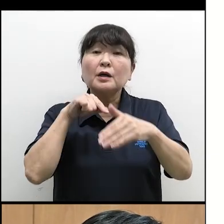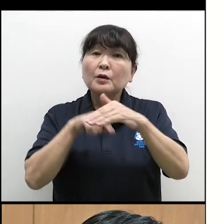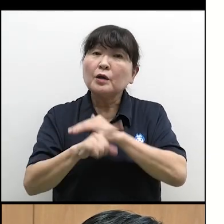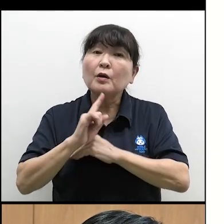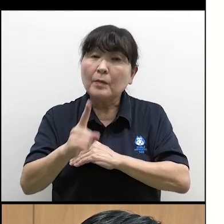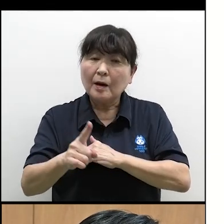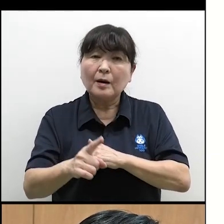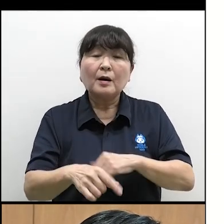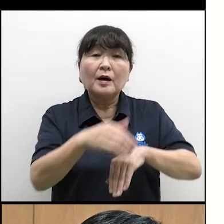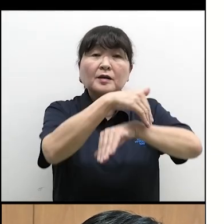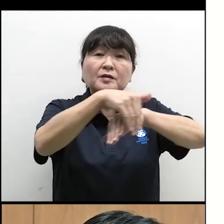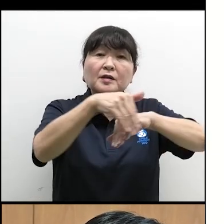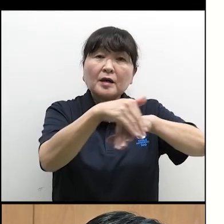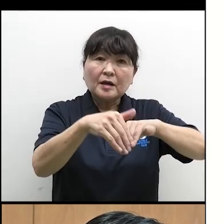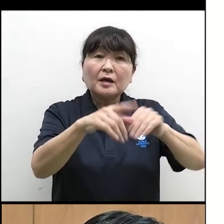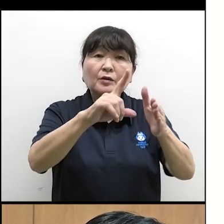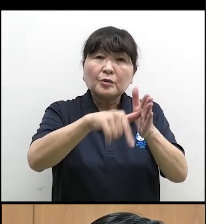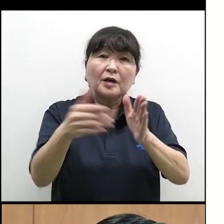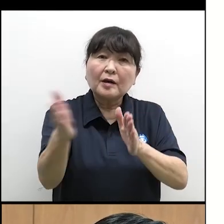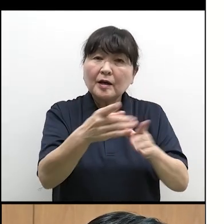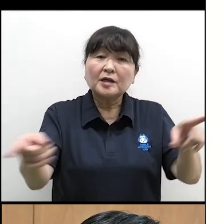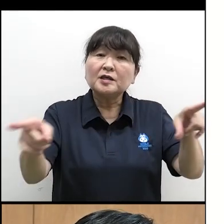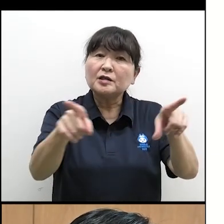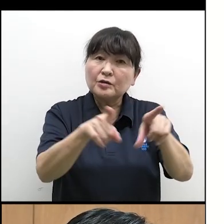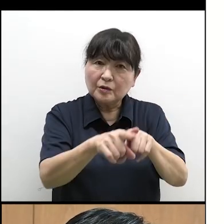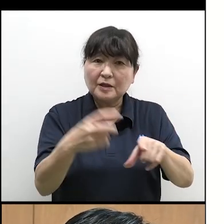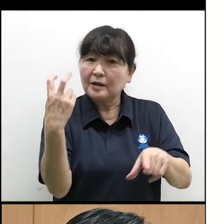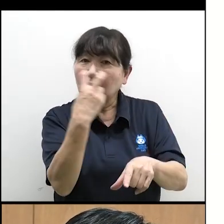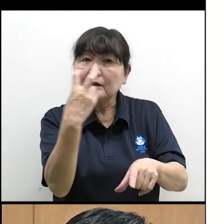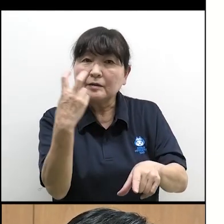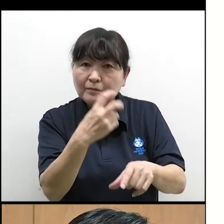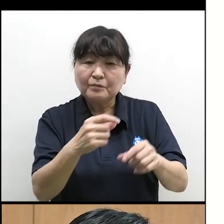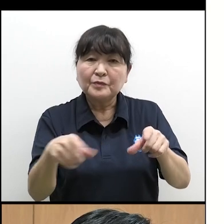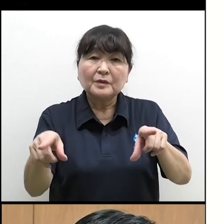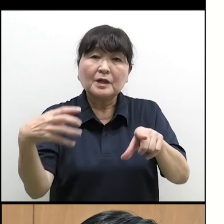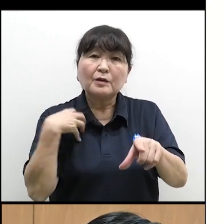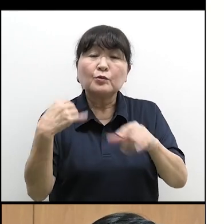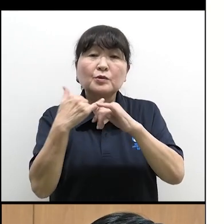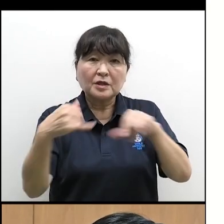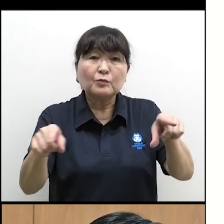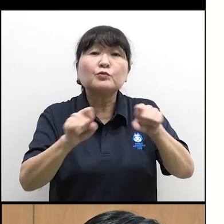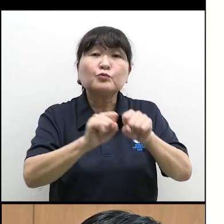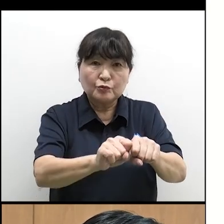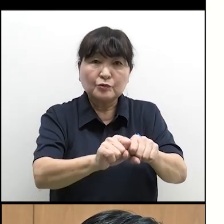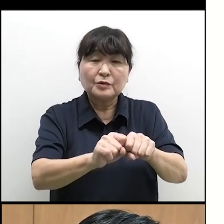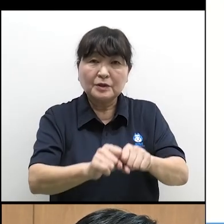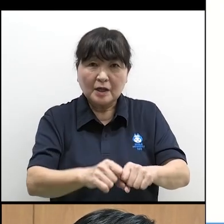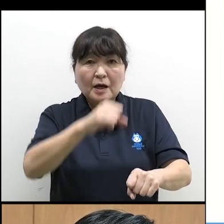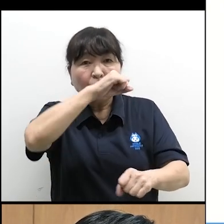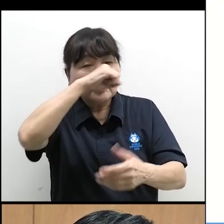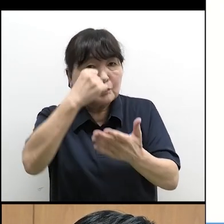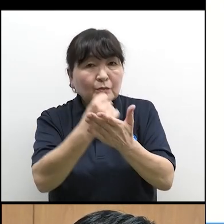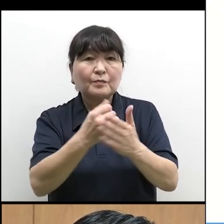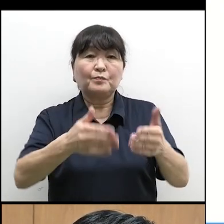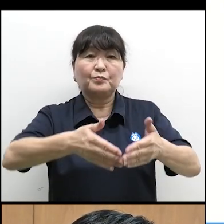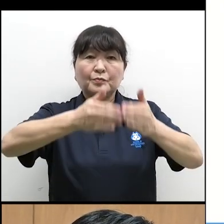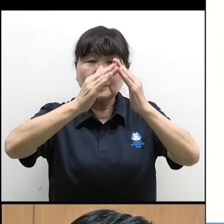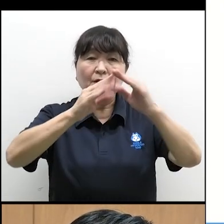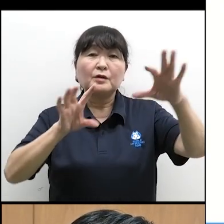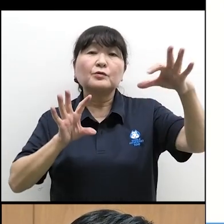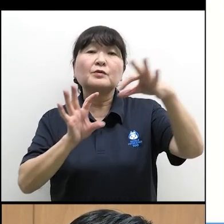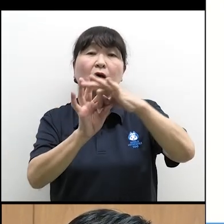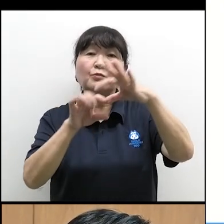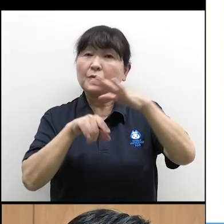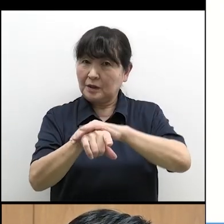業者の皆さんに関与していただくことで、より良い館を設計していきたいと考えております。こちら事業